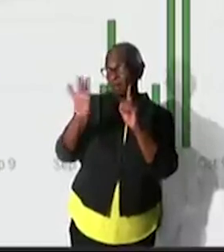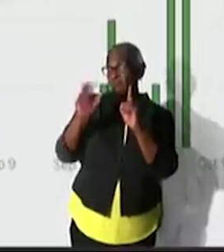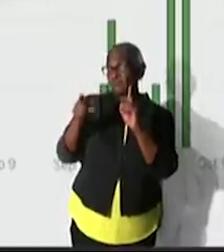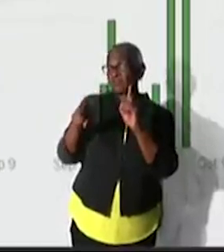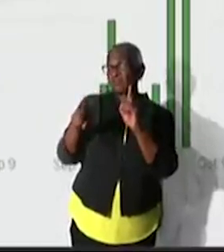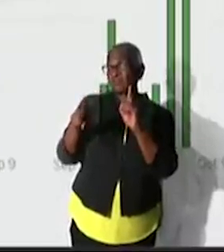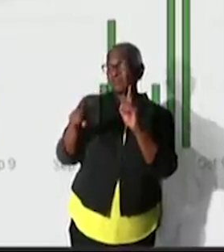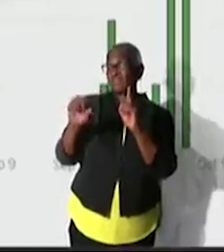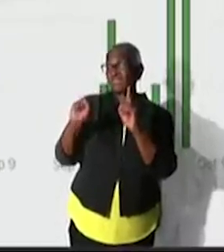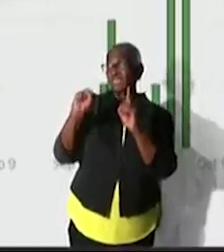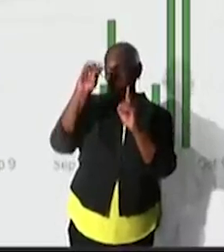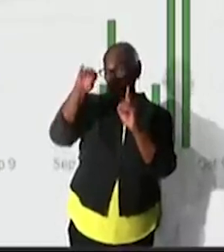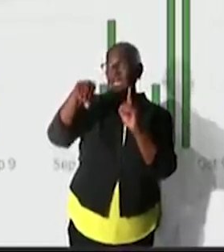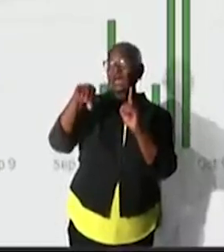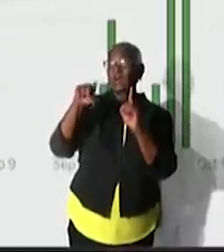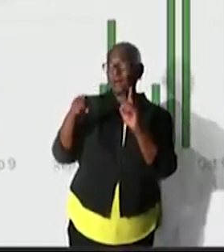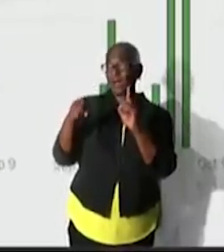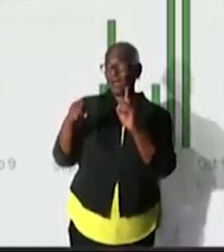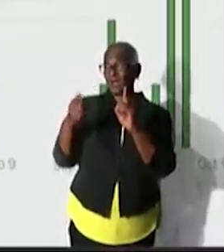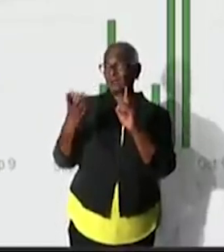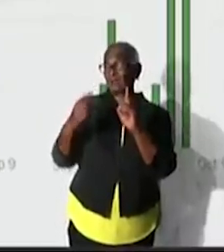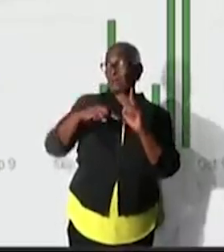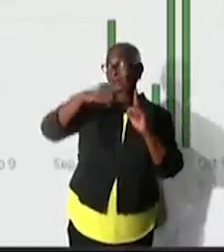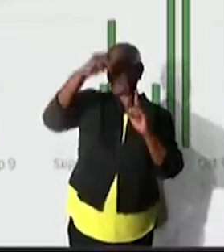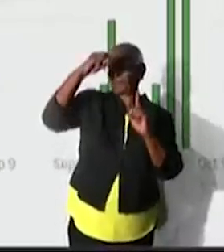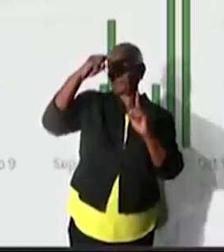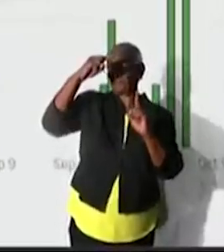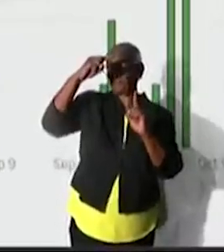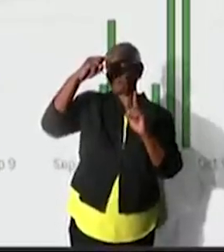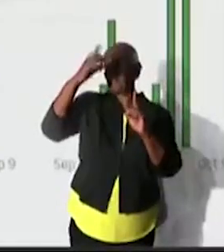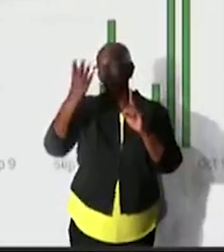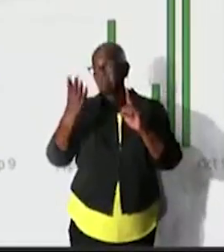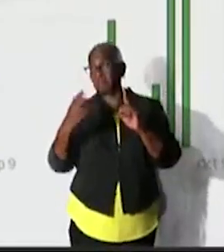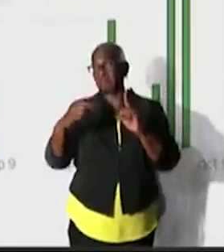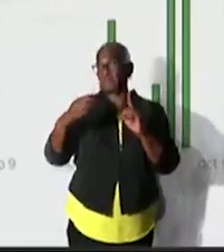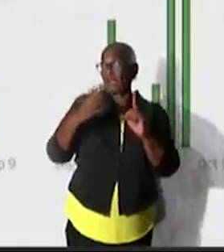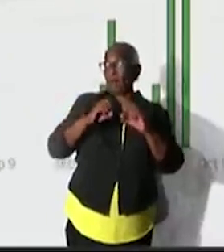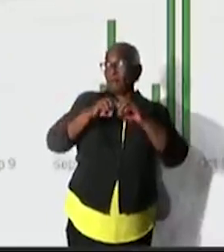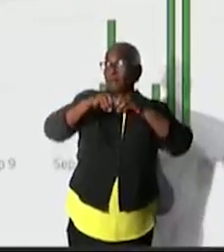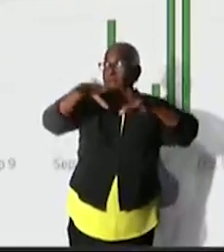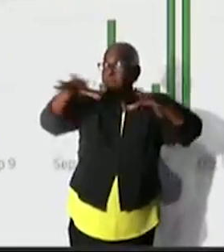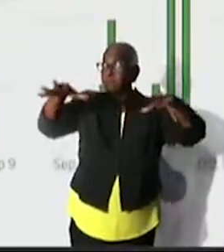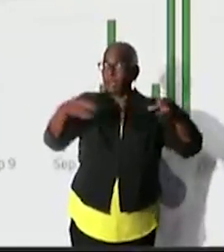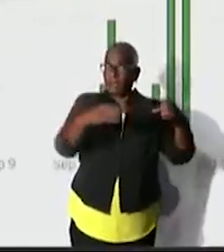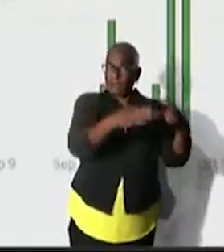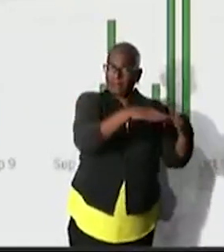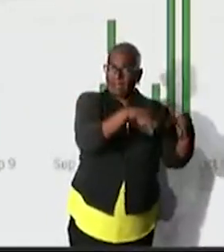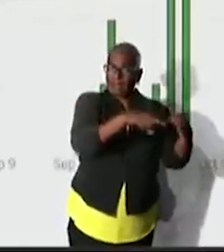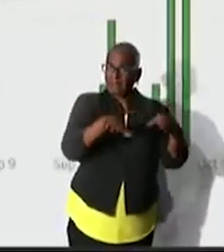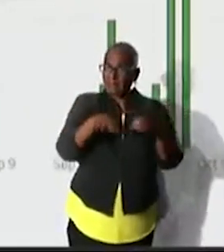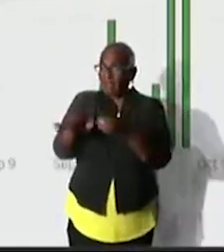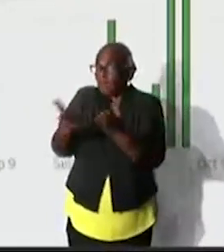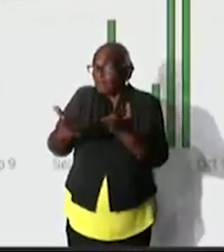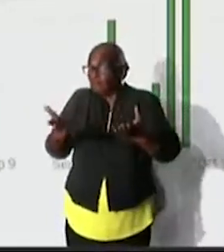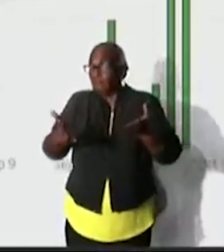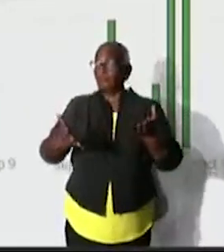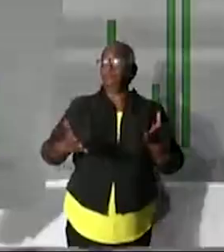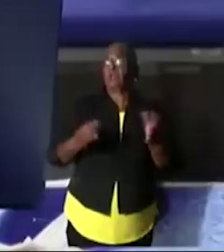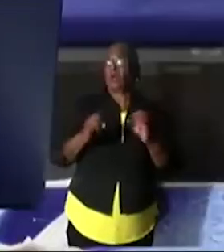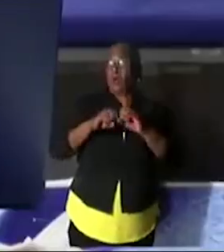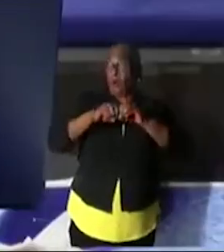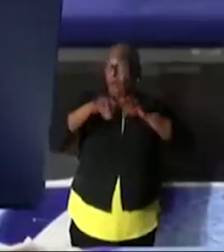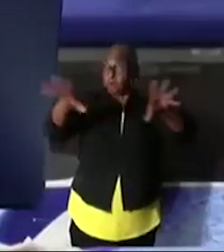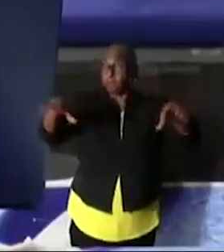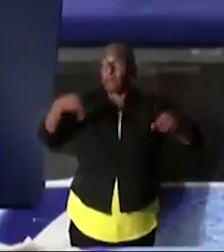in Saramaka een aantal keren pieken hebben gehad. Er zijn uitbraken geweest in bepaalde gebieden. Nu hebben we weer een uitbraak